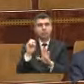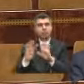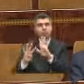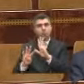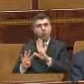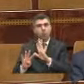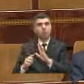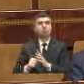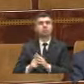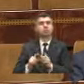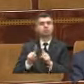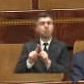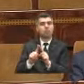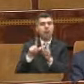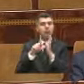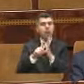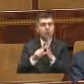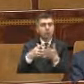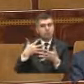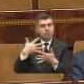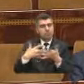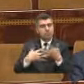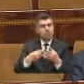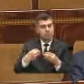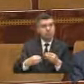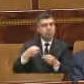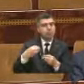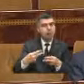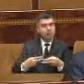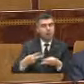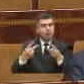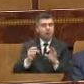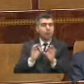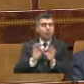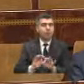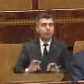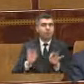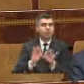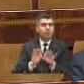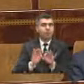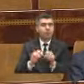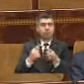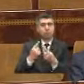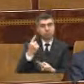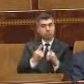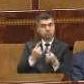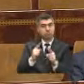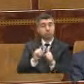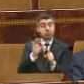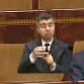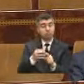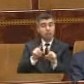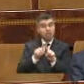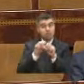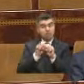13/09/47/09 اللي مازال النصوص التنظيمية ديالو كيتعثروا، واللي في موين طونسيون في طونسيون هو الإطار المناسب لتعزيز